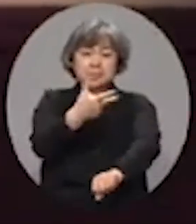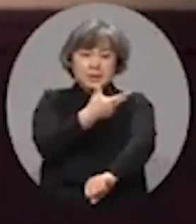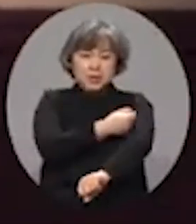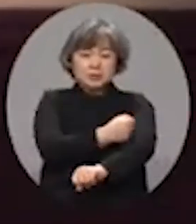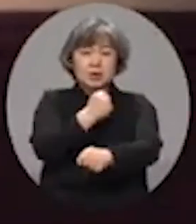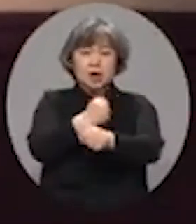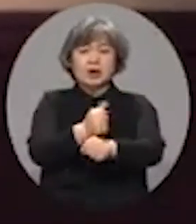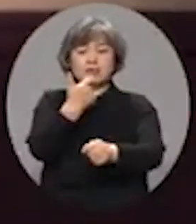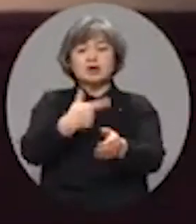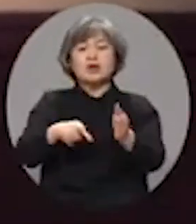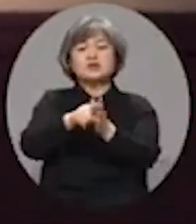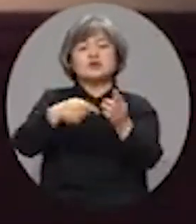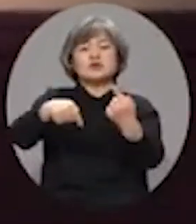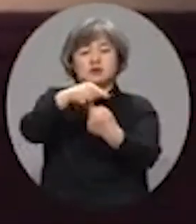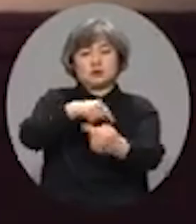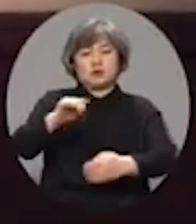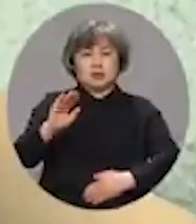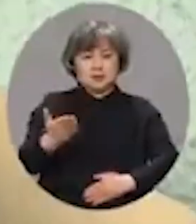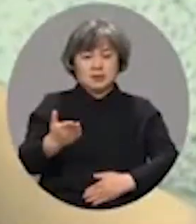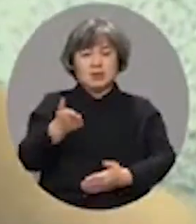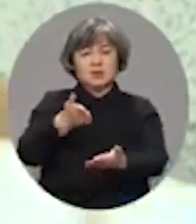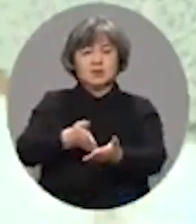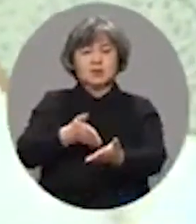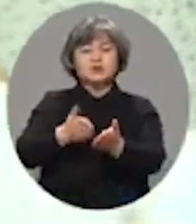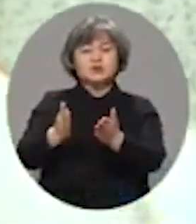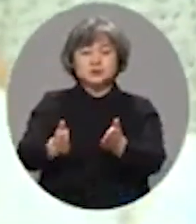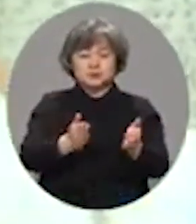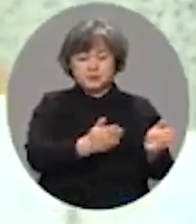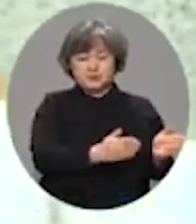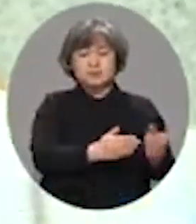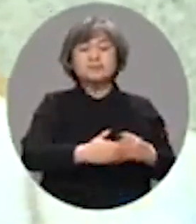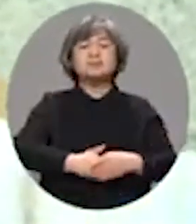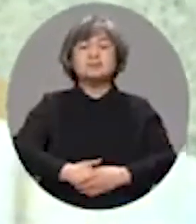이루어지도록 운영됩니다 mbc 뉴스 강동 옆 입니다